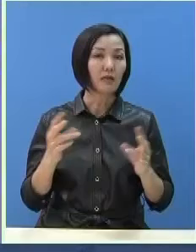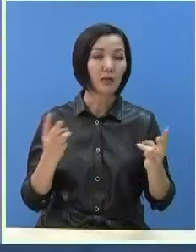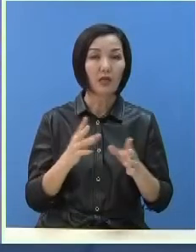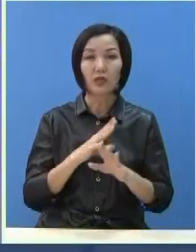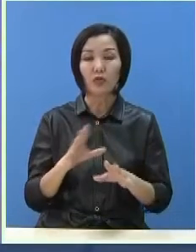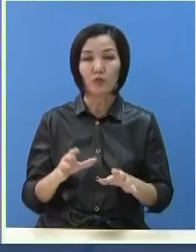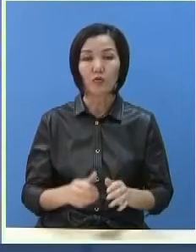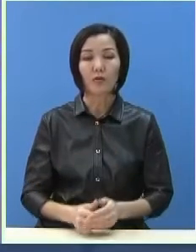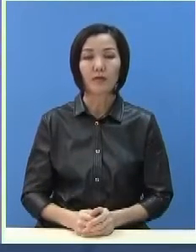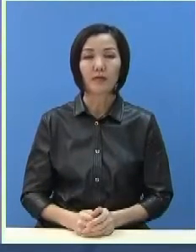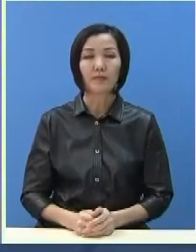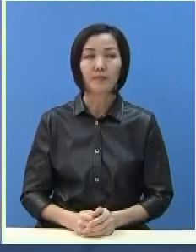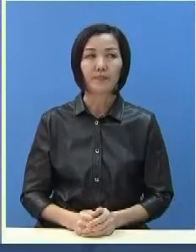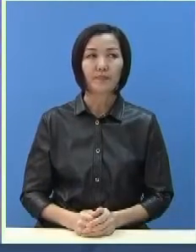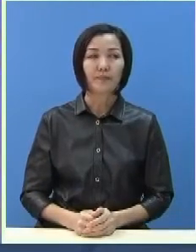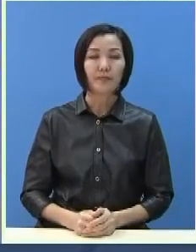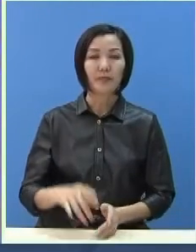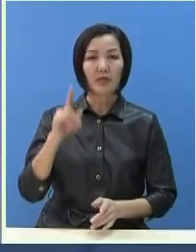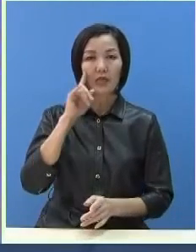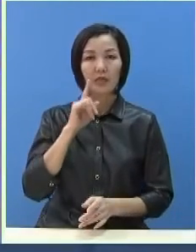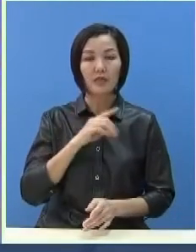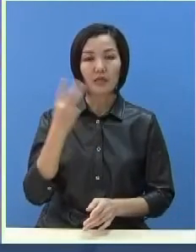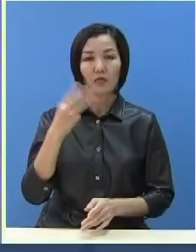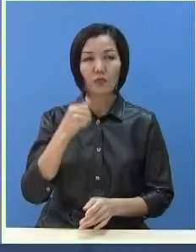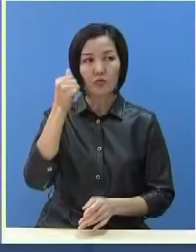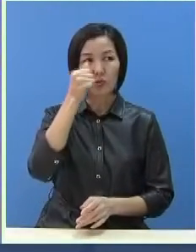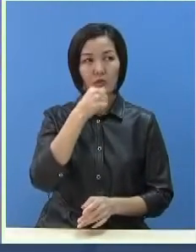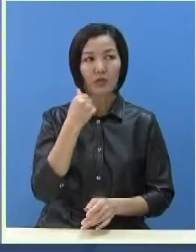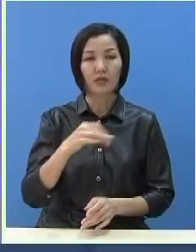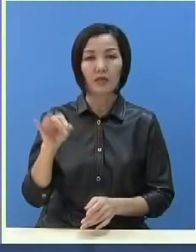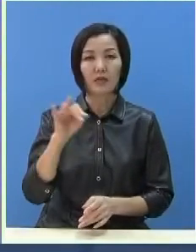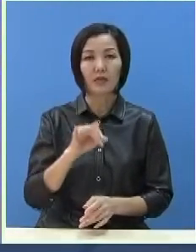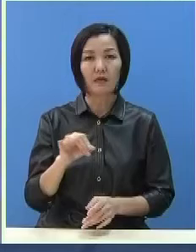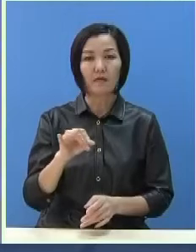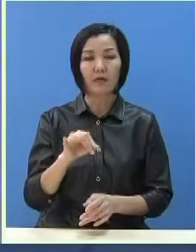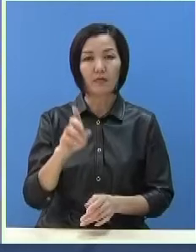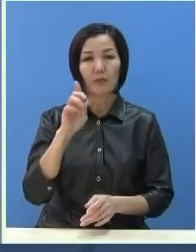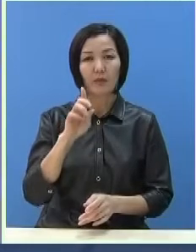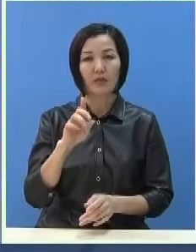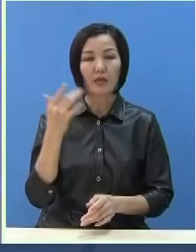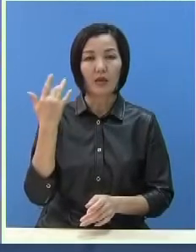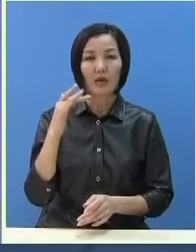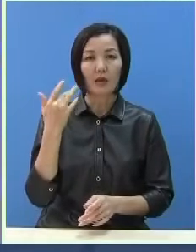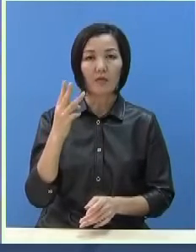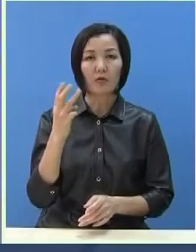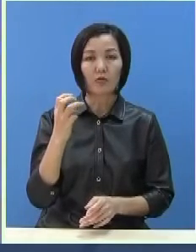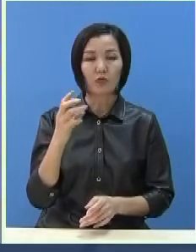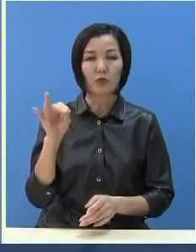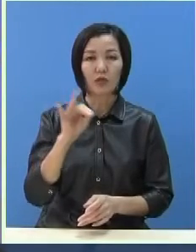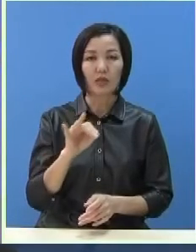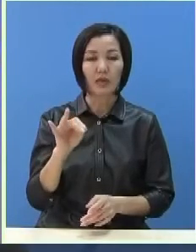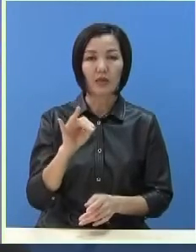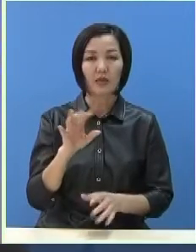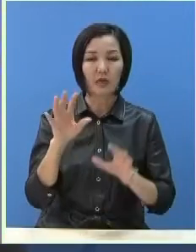Енді Қазақстан ол 30 жылғаны тәуелсіздік тарихы бар мемлекет қой. Ол Америка сияқты 300 жылдық тарихы